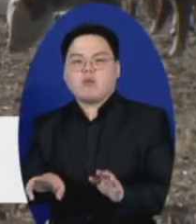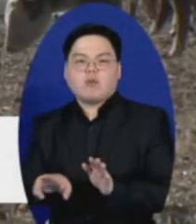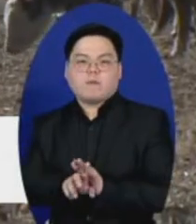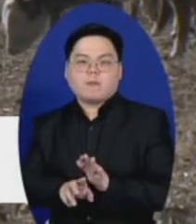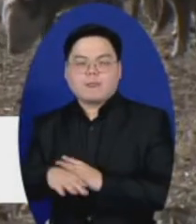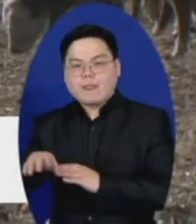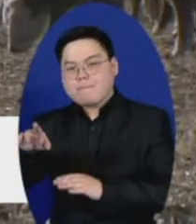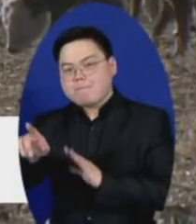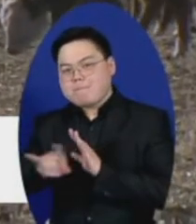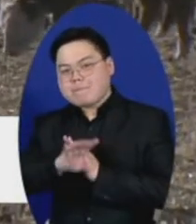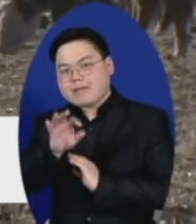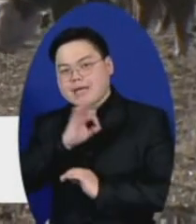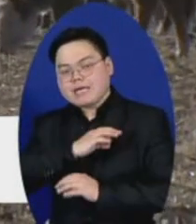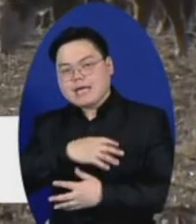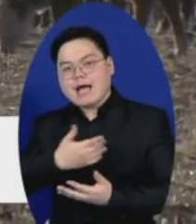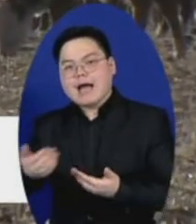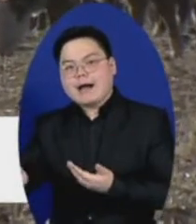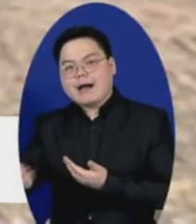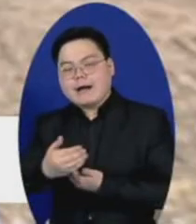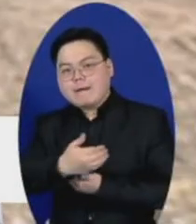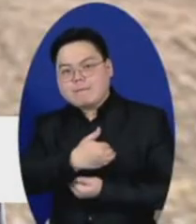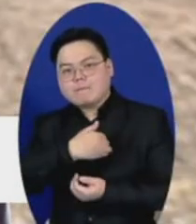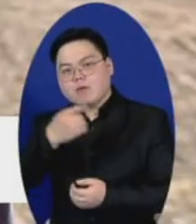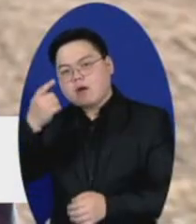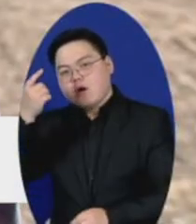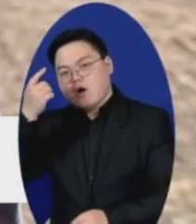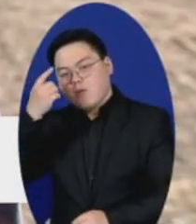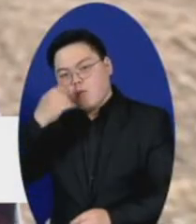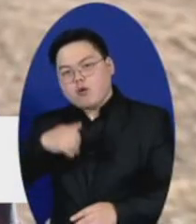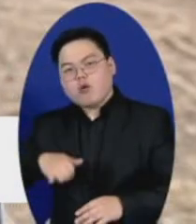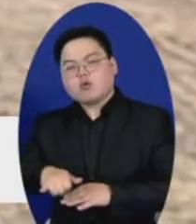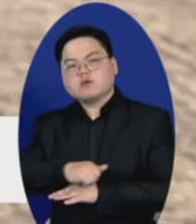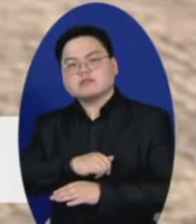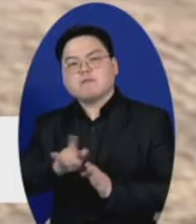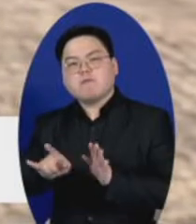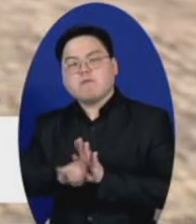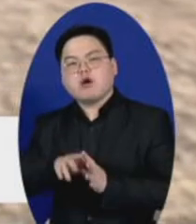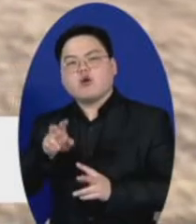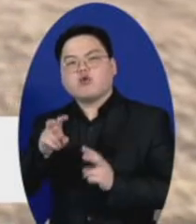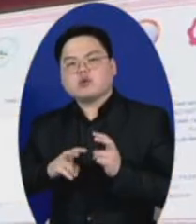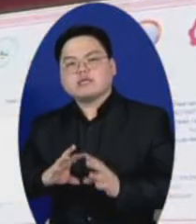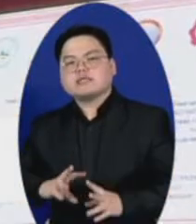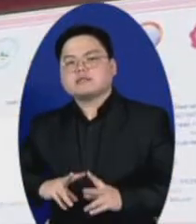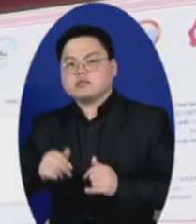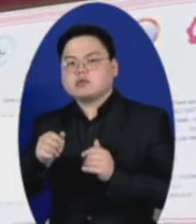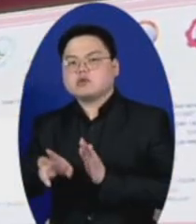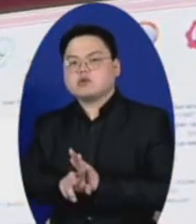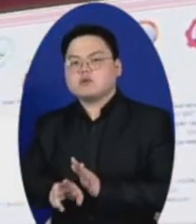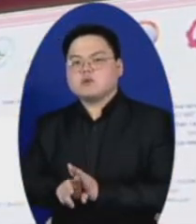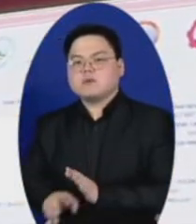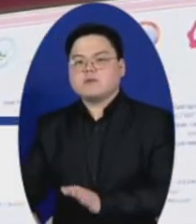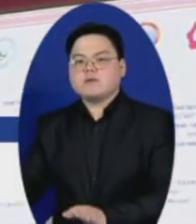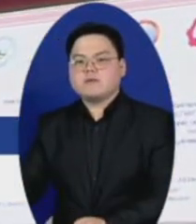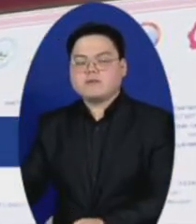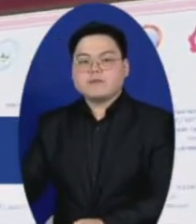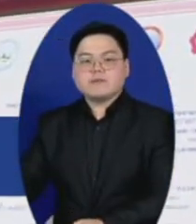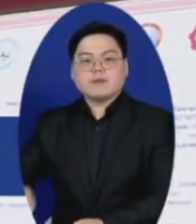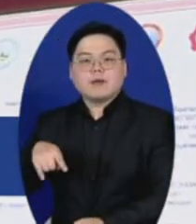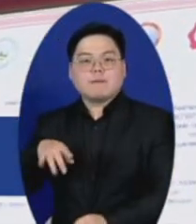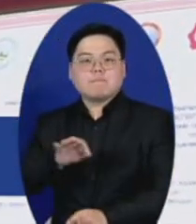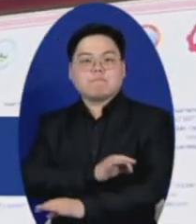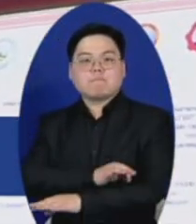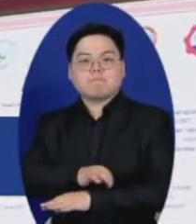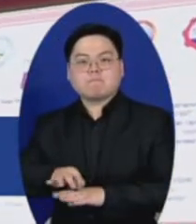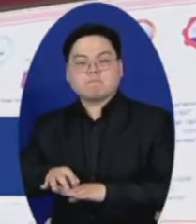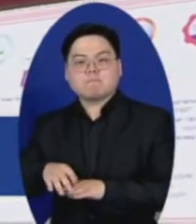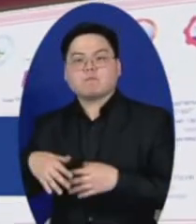ашиг шимийг хүртэл малынхаа үйлдвэр өгсөг сайжруулалт гэхэл амжирч энэ. Шинэ төв төсөл бол бас ард түмэрэгт